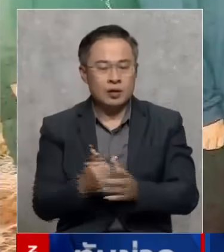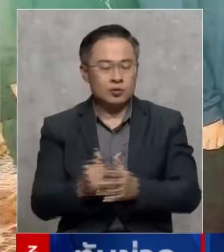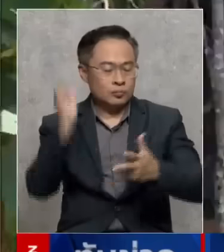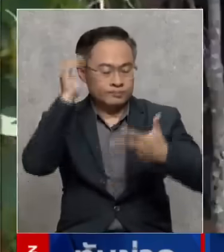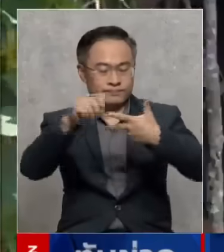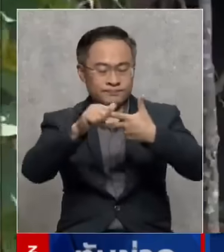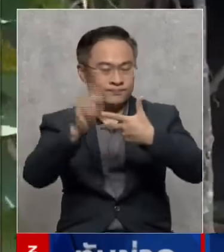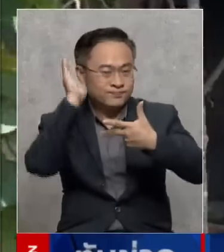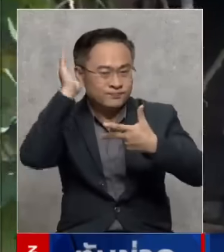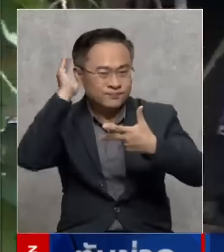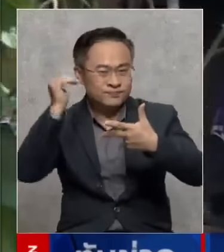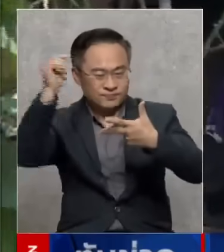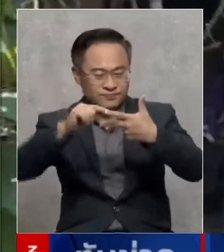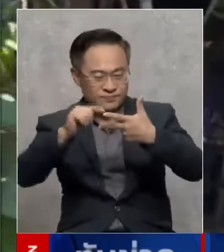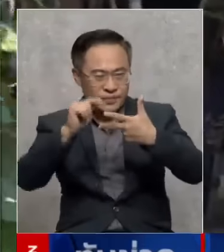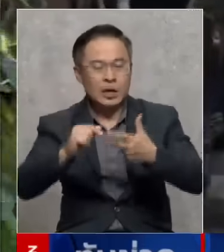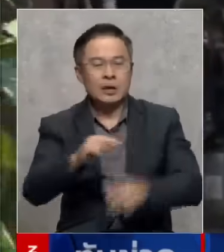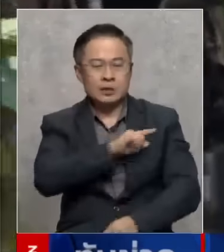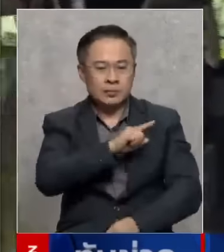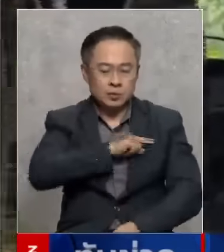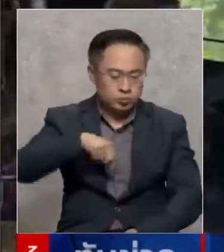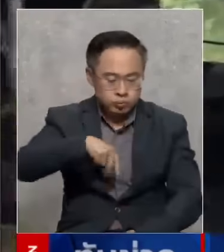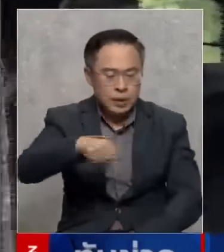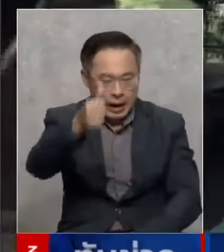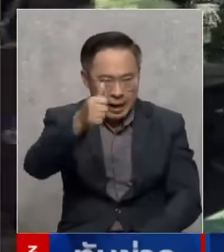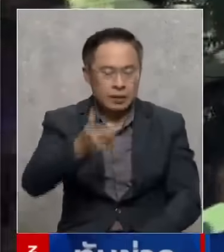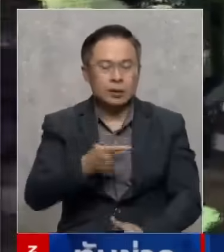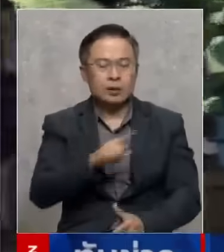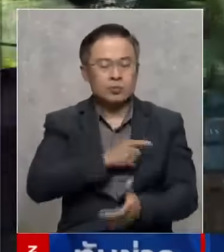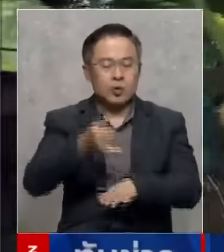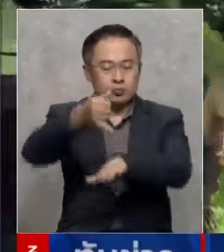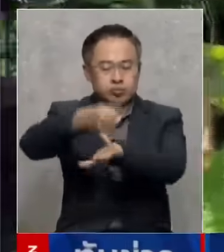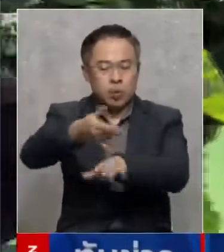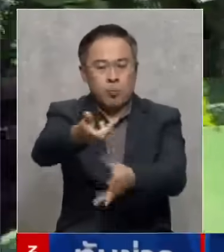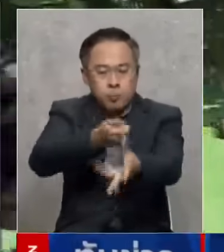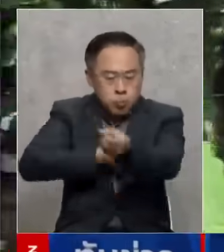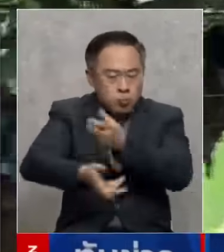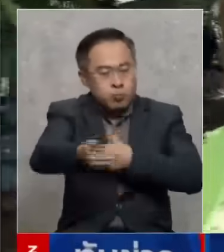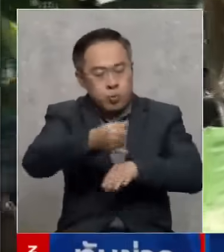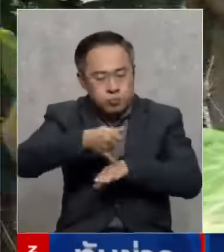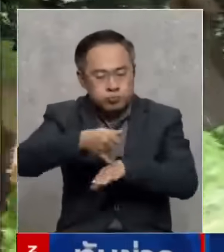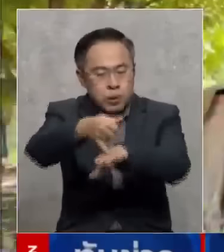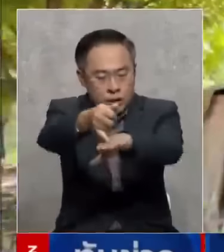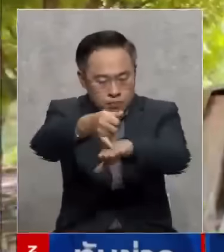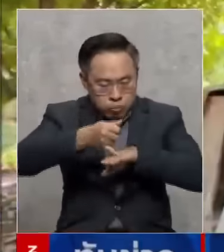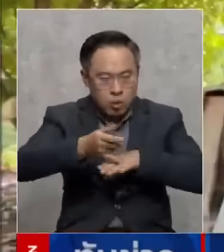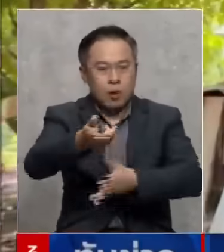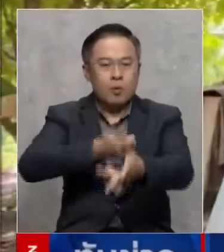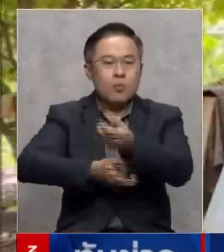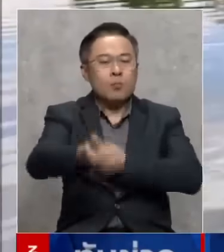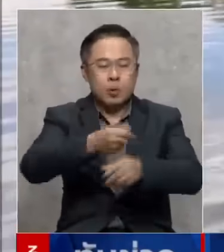เข้าออกได้เพียงแค่คนเดียวนะครับจาก 3คนก็เข้าออกวิธีการก็คือต้องนั่งแพงข้ามอ่างเก็บน้ำ